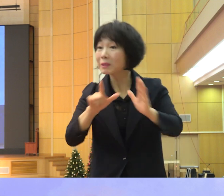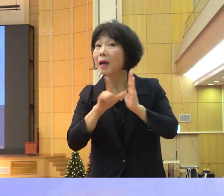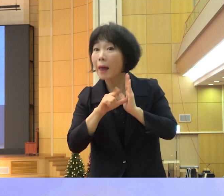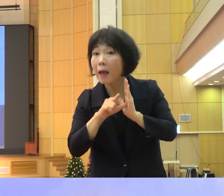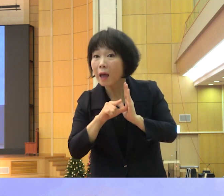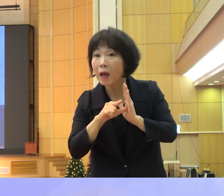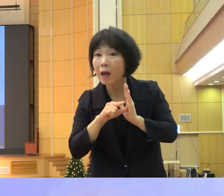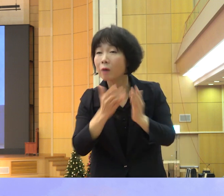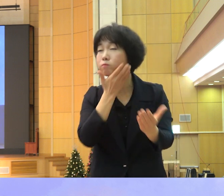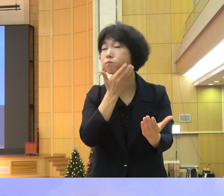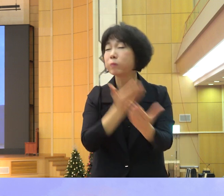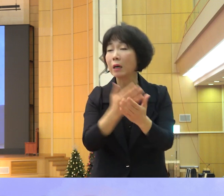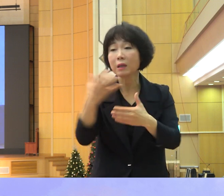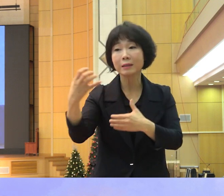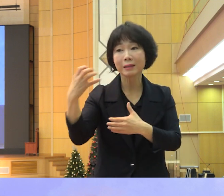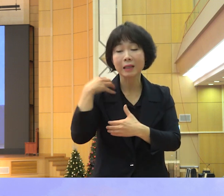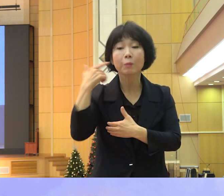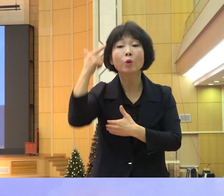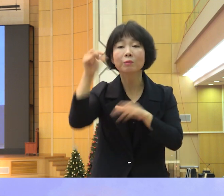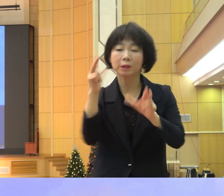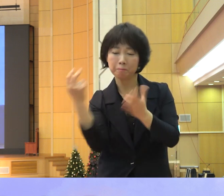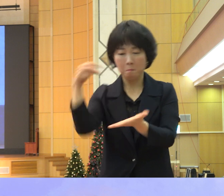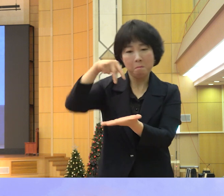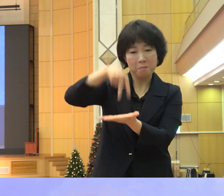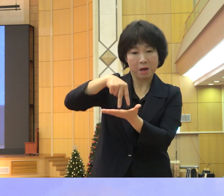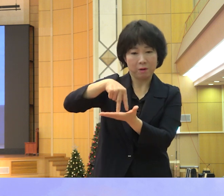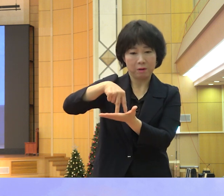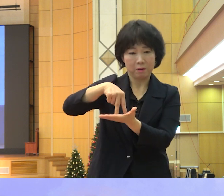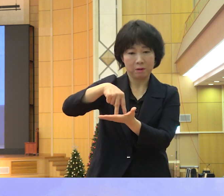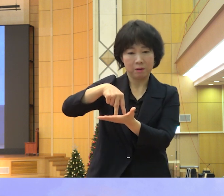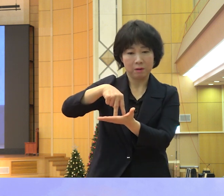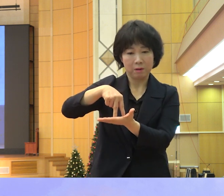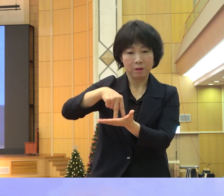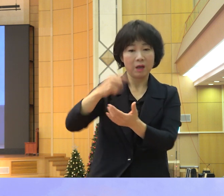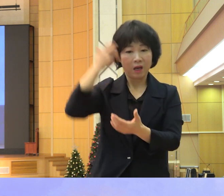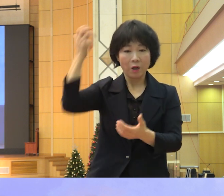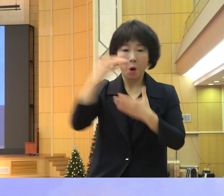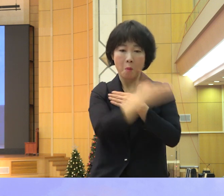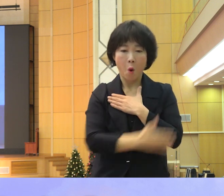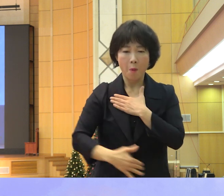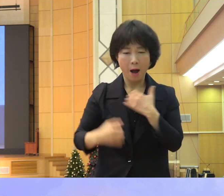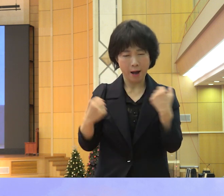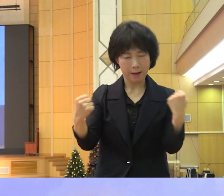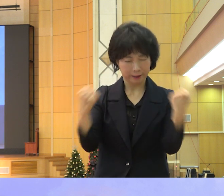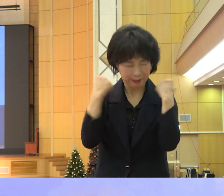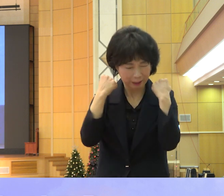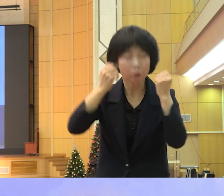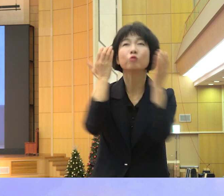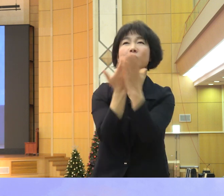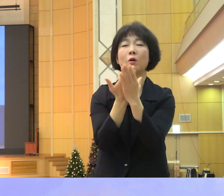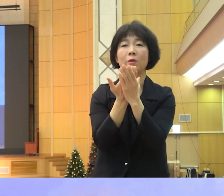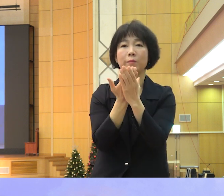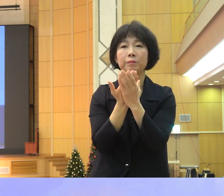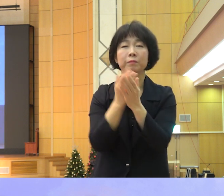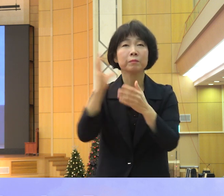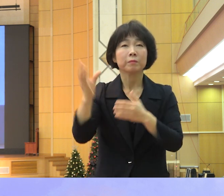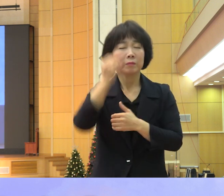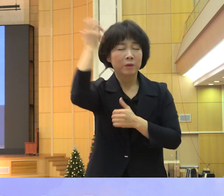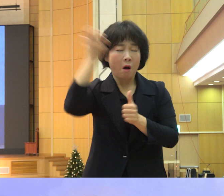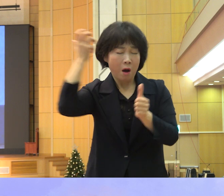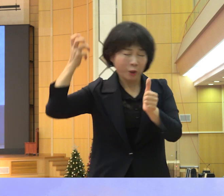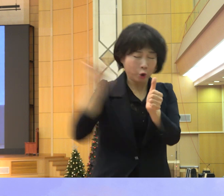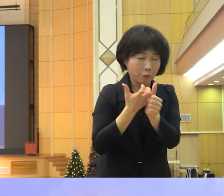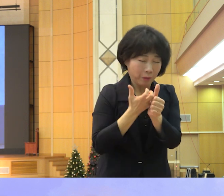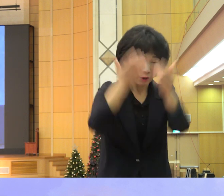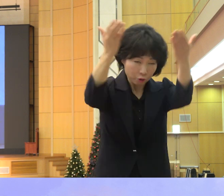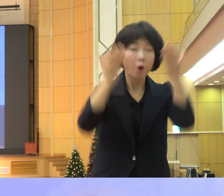시간에도 귀하신 사자 목사님 단 위에 세우실 때에 영육간의 강건함으로 붙들어 주시옵시고 성대를